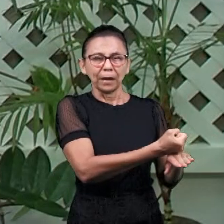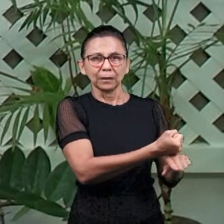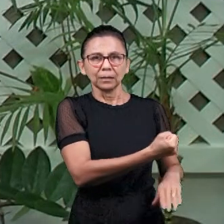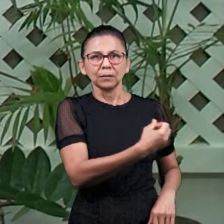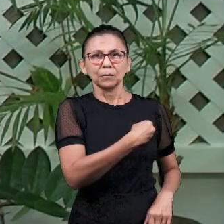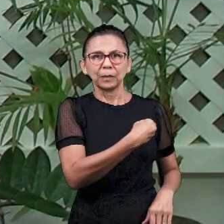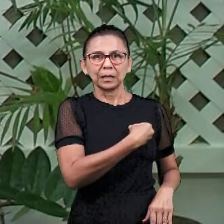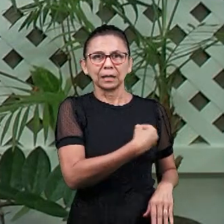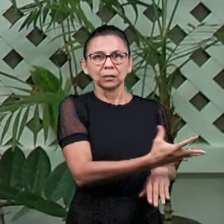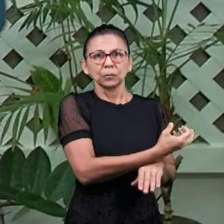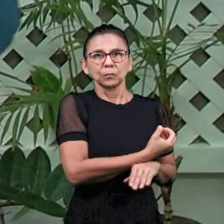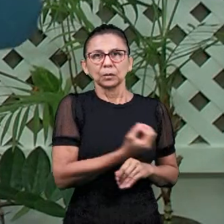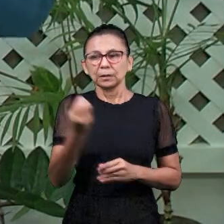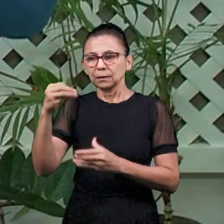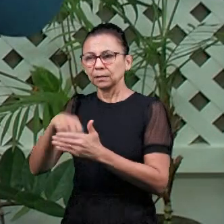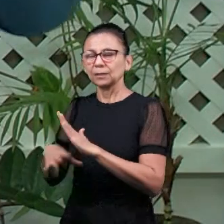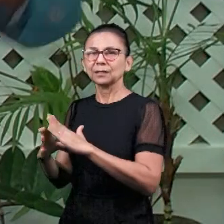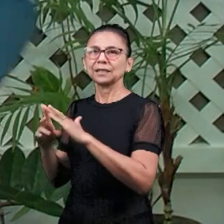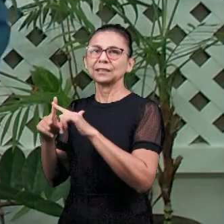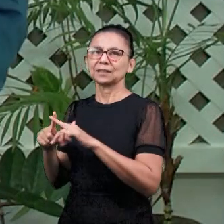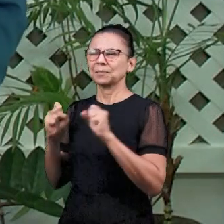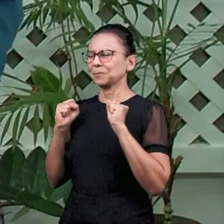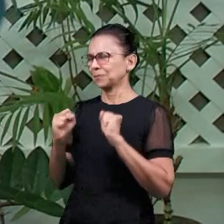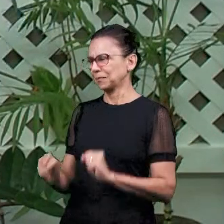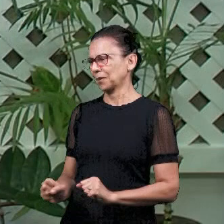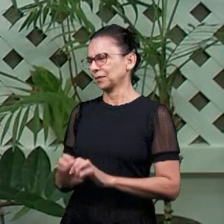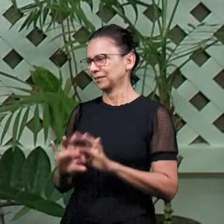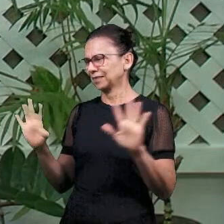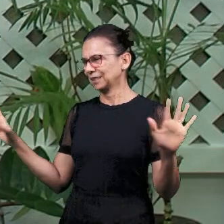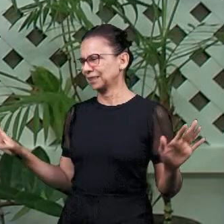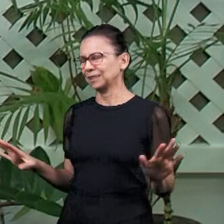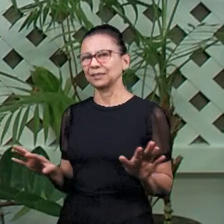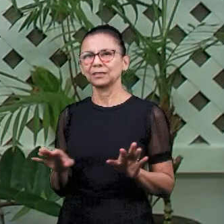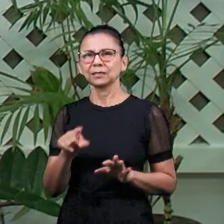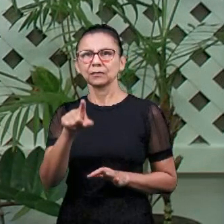tout, à la condition que tu payes le péage,